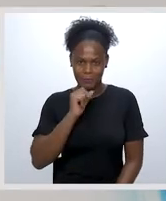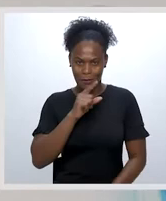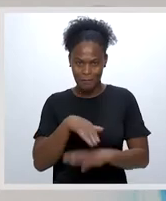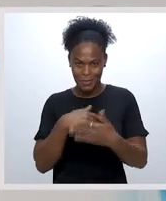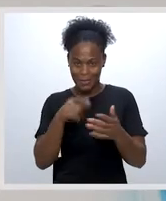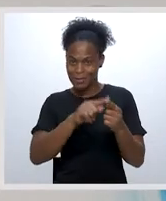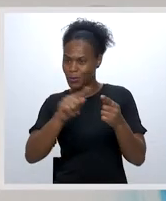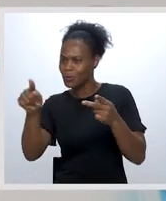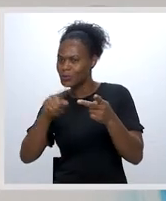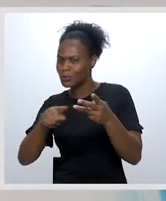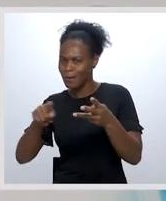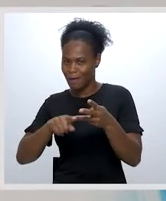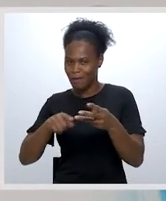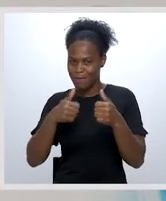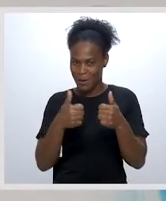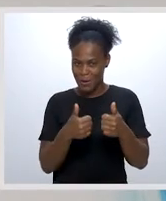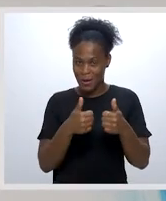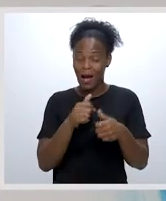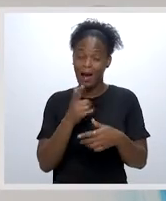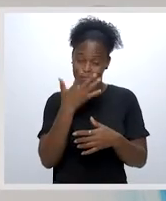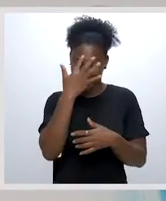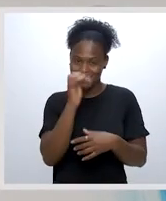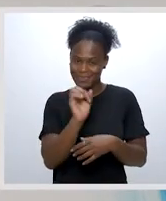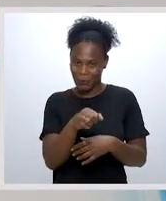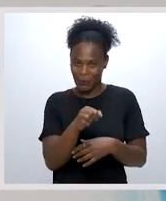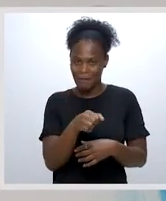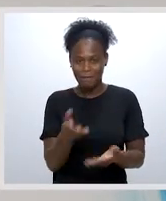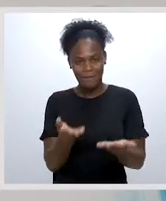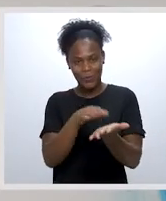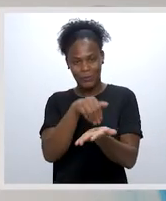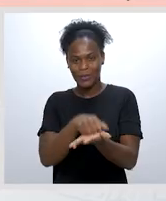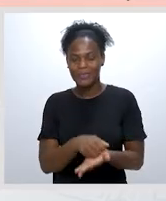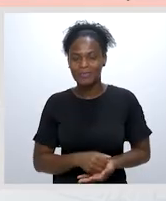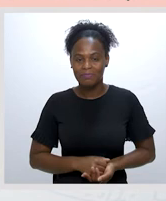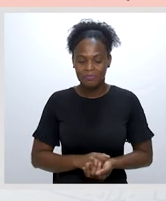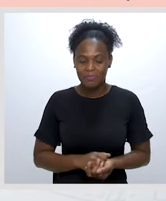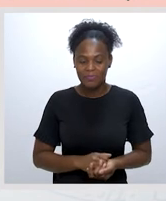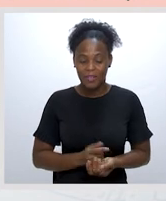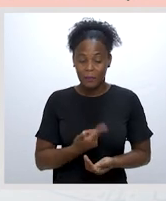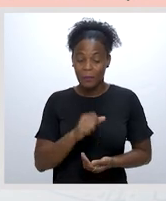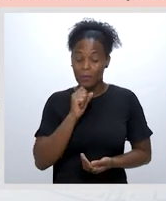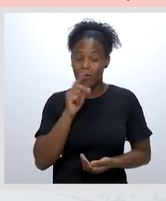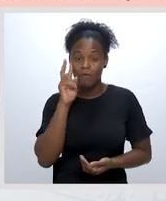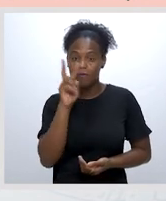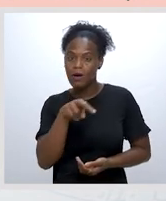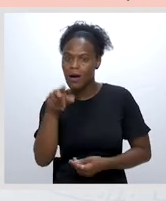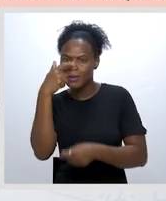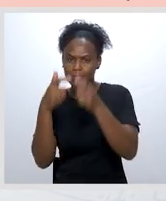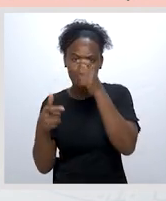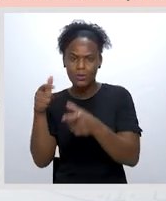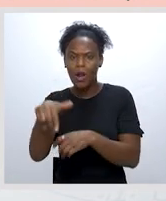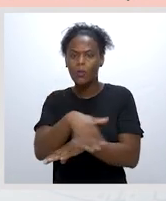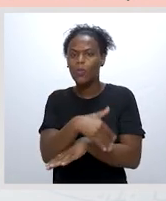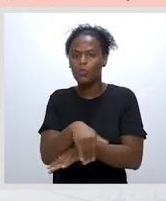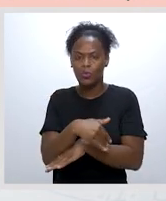Tu as pu faire les bonnes associations? Certainement que oui, on corrige. On peut voir des personnages